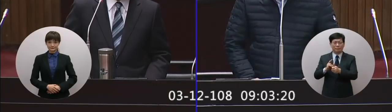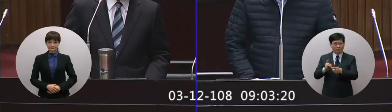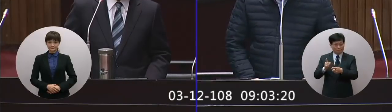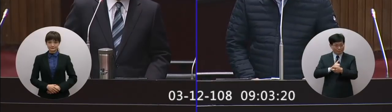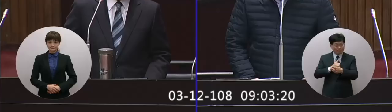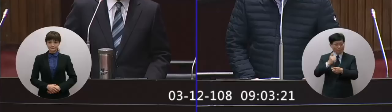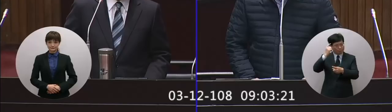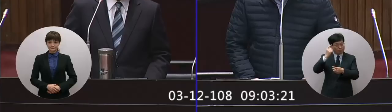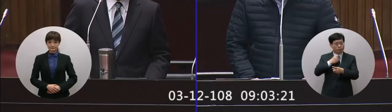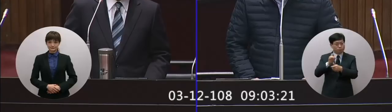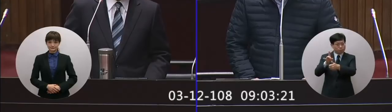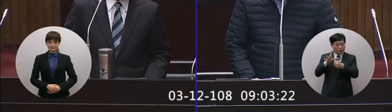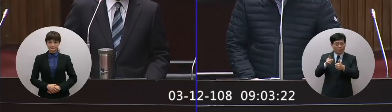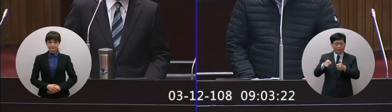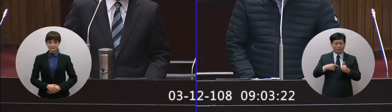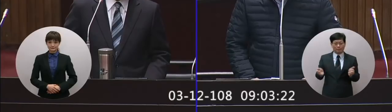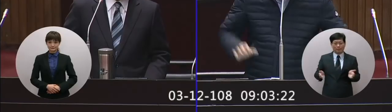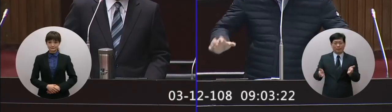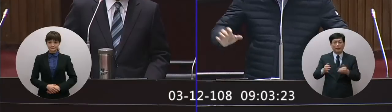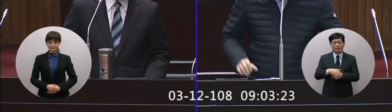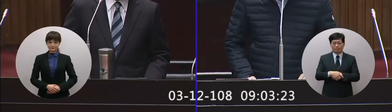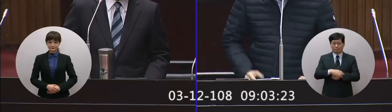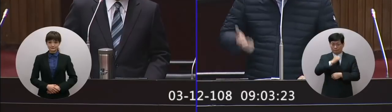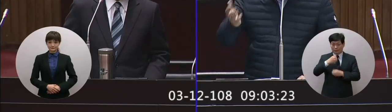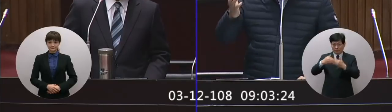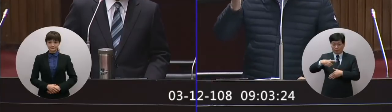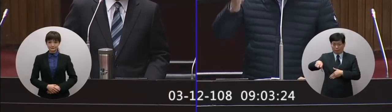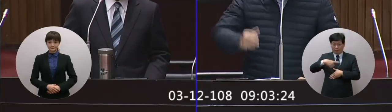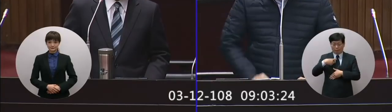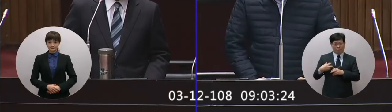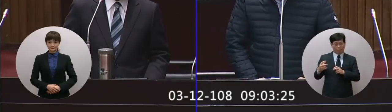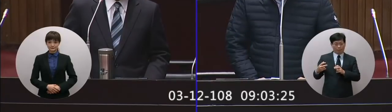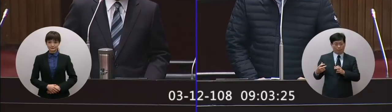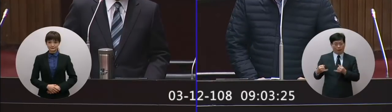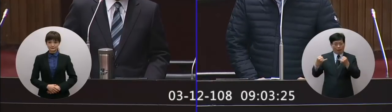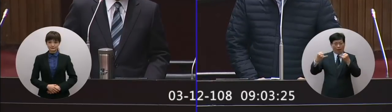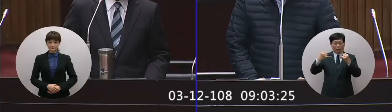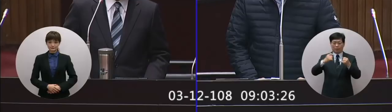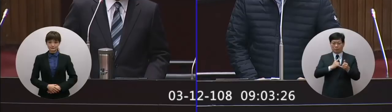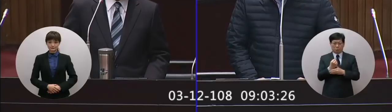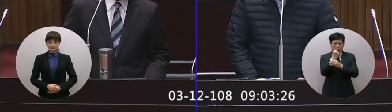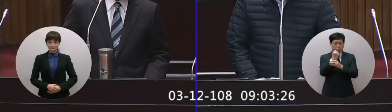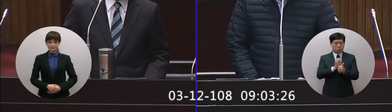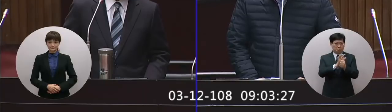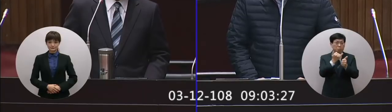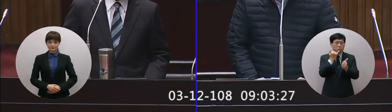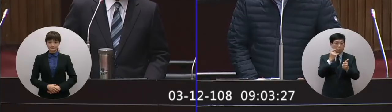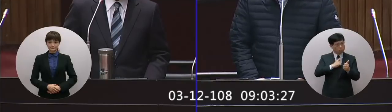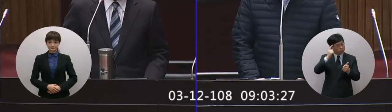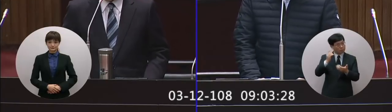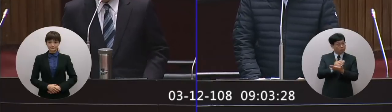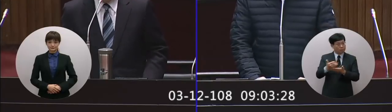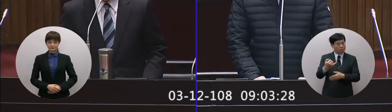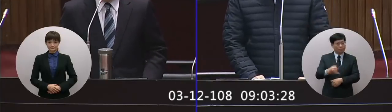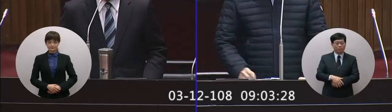想借由操作统独两岸的争议拉高他的支持度，你对这样的看法你有没有评